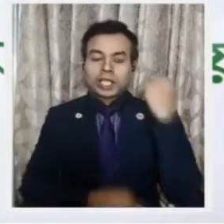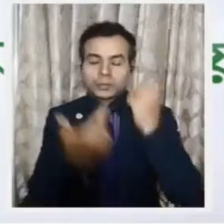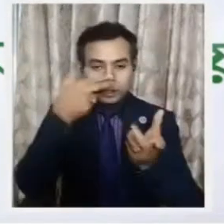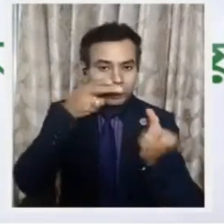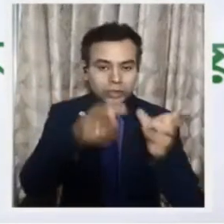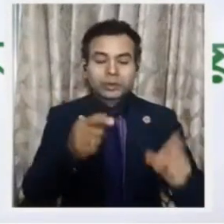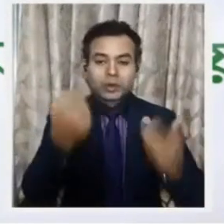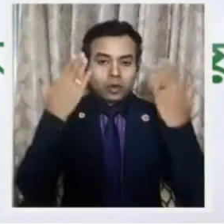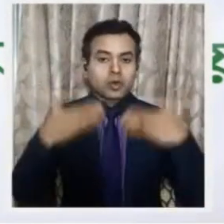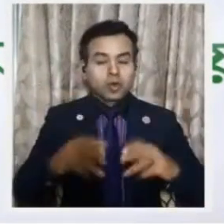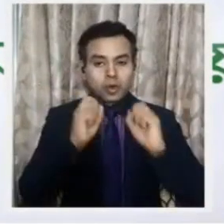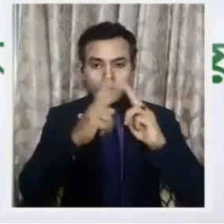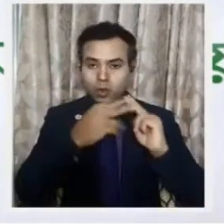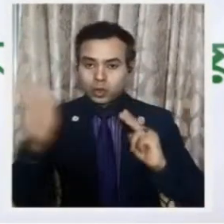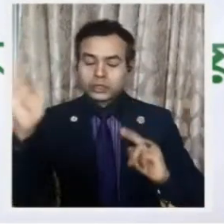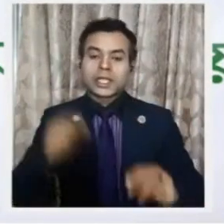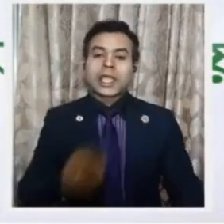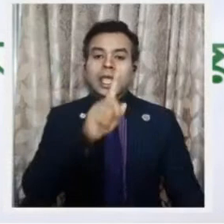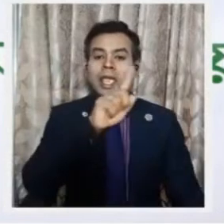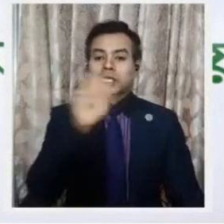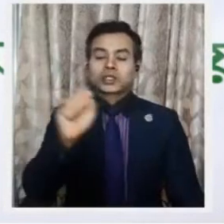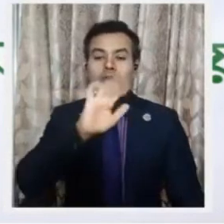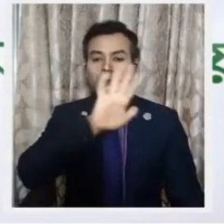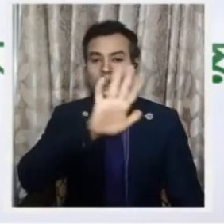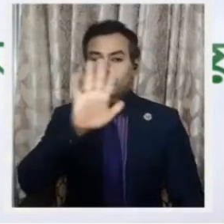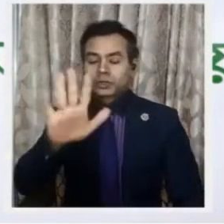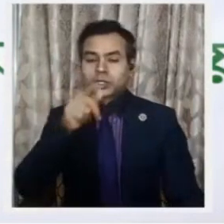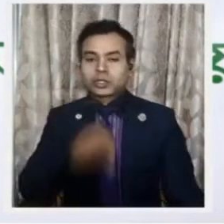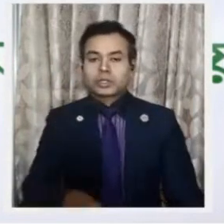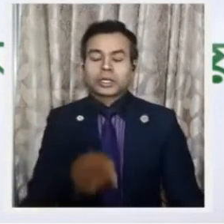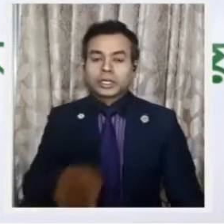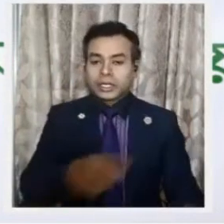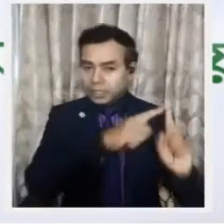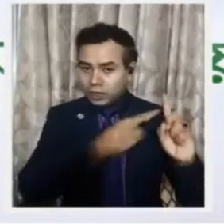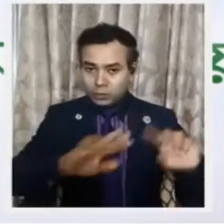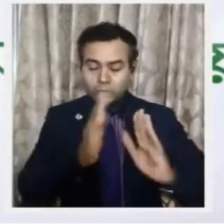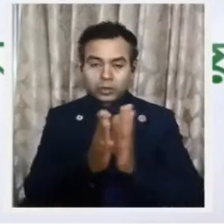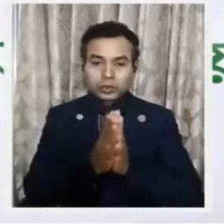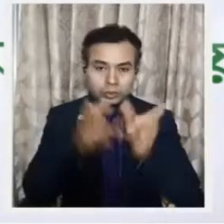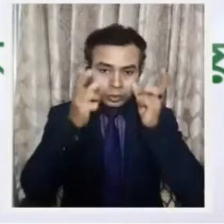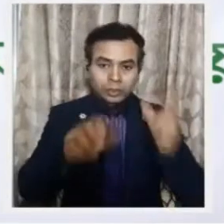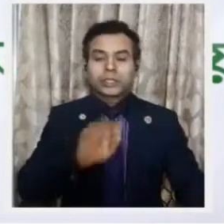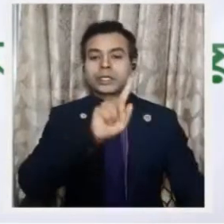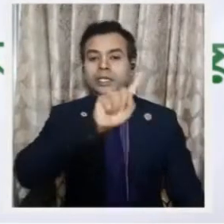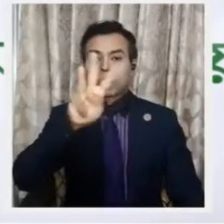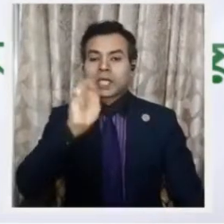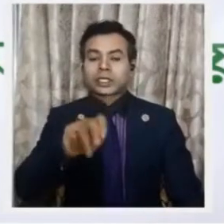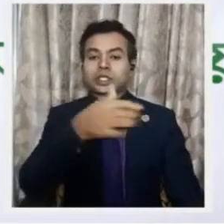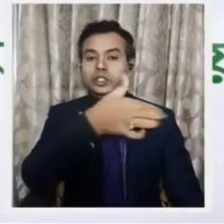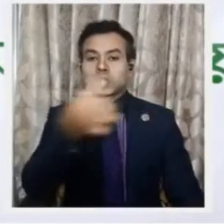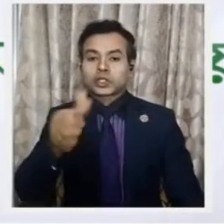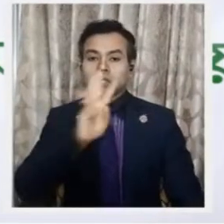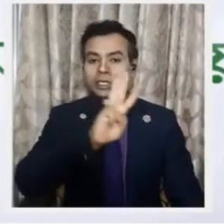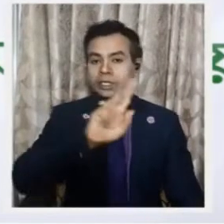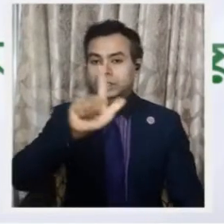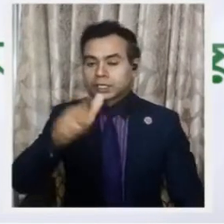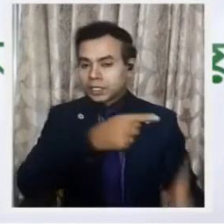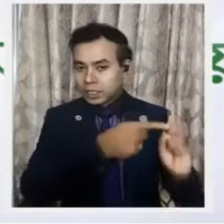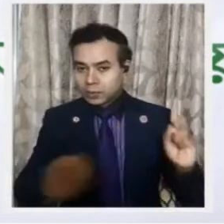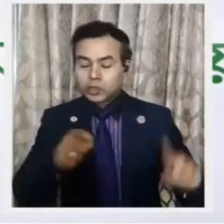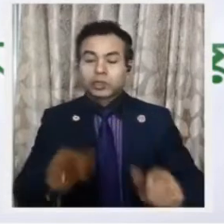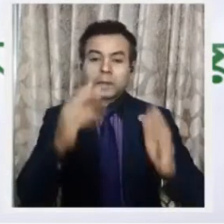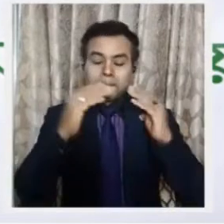24 ঘন্টায় আইসোলেশনে নতুন করে যুক্ত হয়েছেন 671 জন, আইসোলেশন থেকে মুক্ত হয়েছেন 24 ঘন্টায়